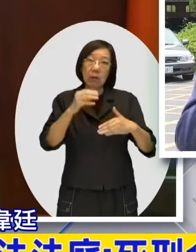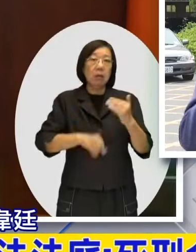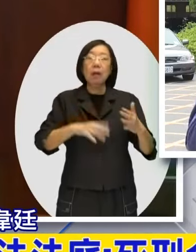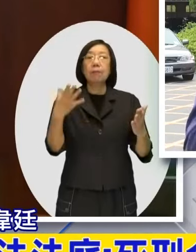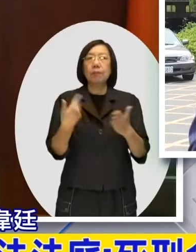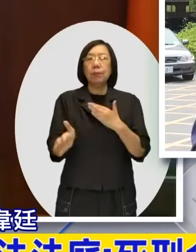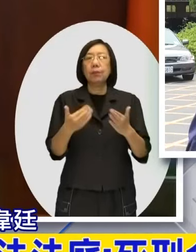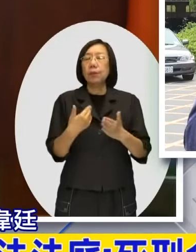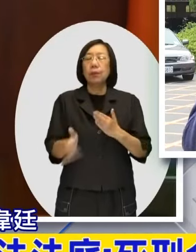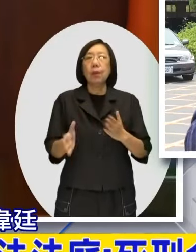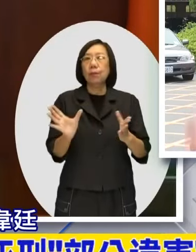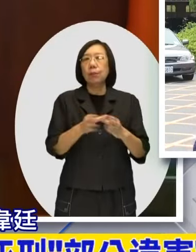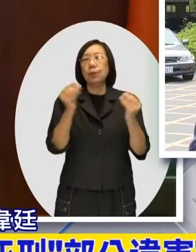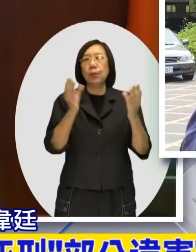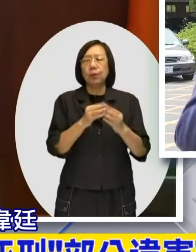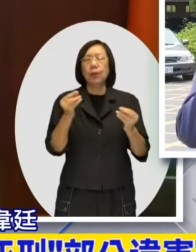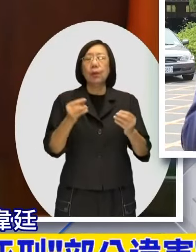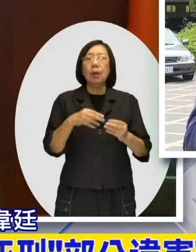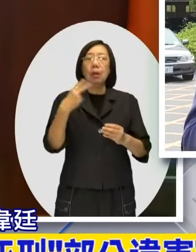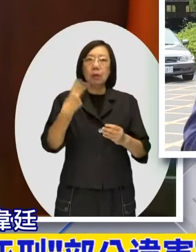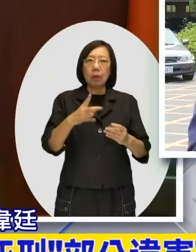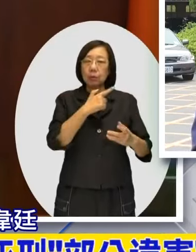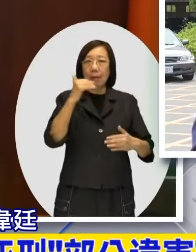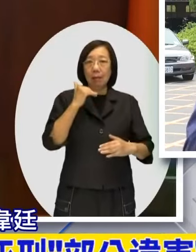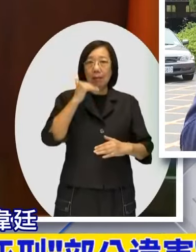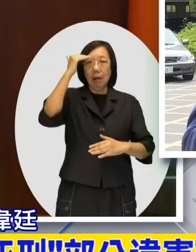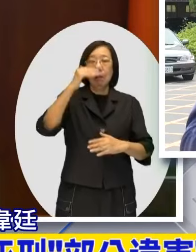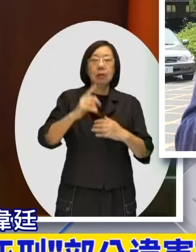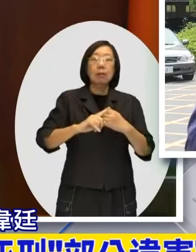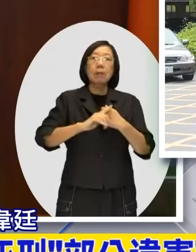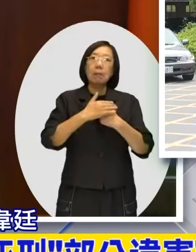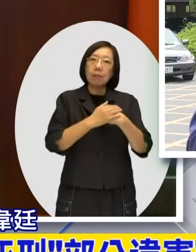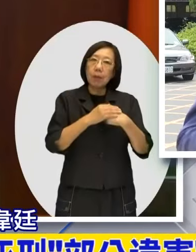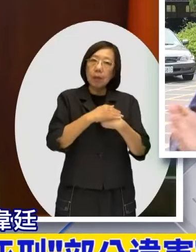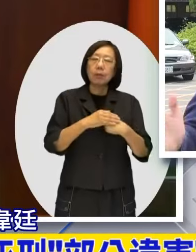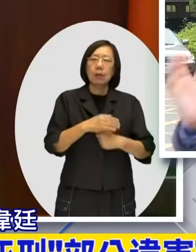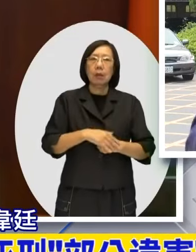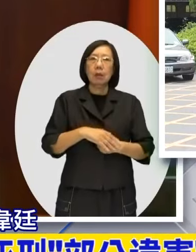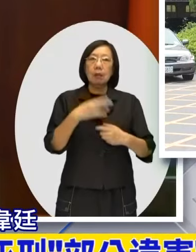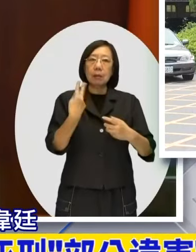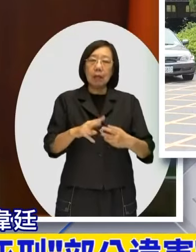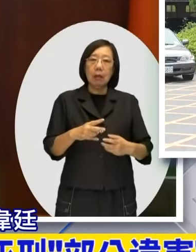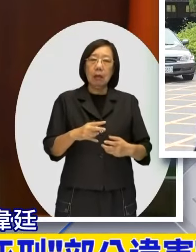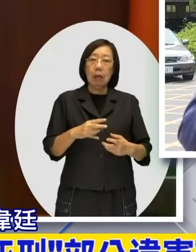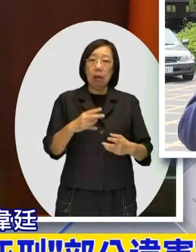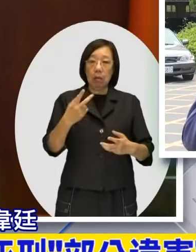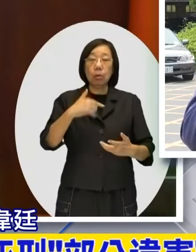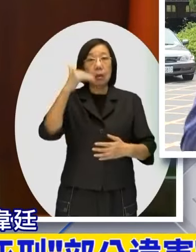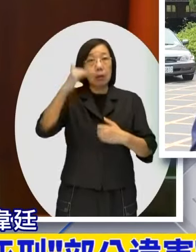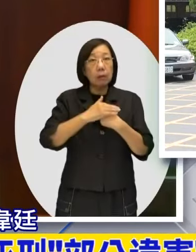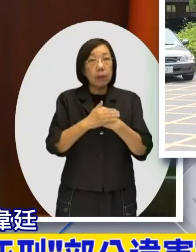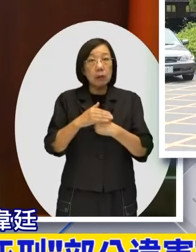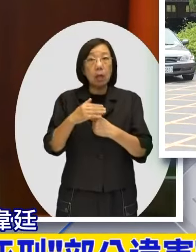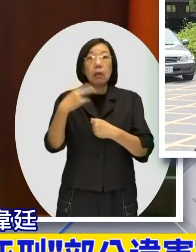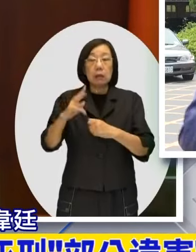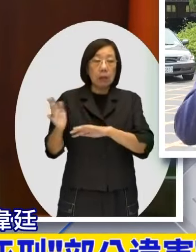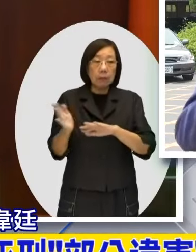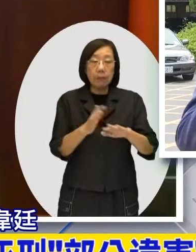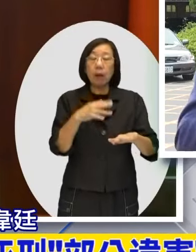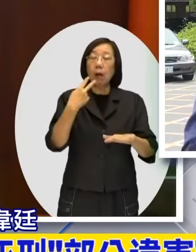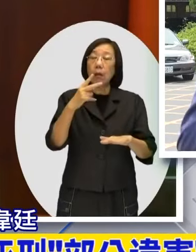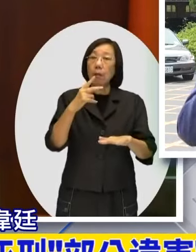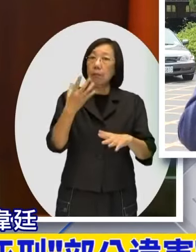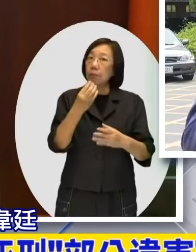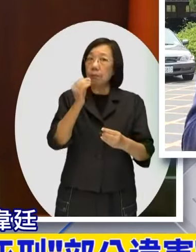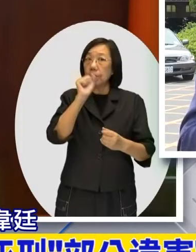的案件，就死刑的案件，相关的法条案件，一定要有律师在场陪同，使得他的程序都是完备的。再来第二个重点是什么？